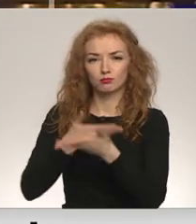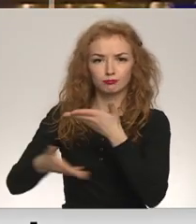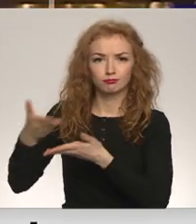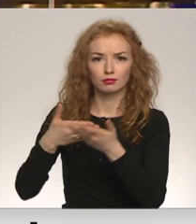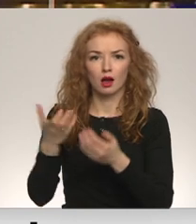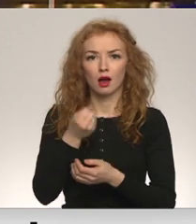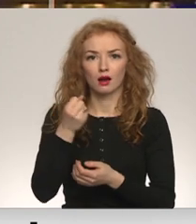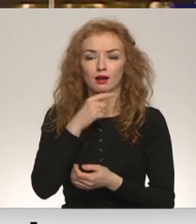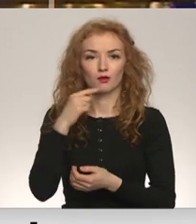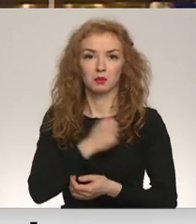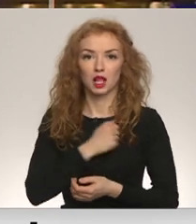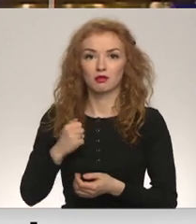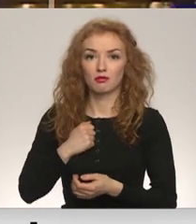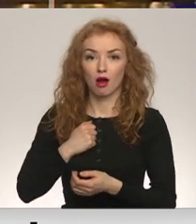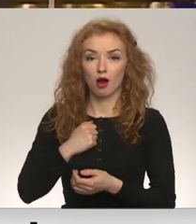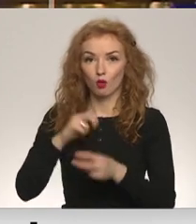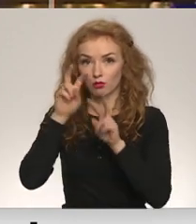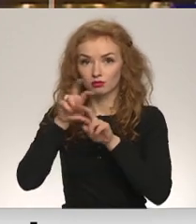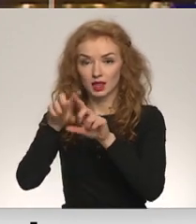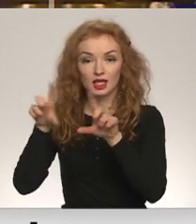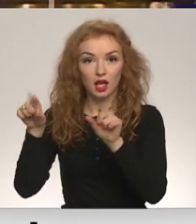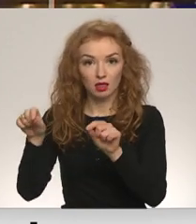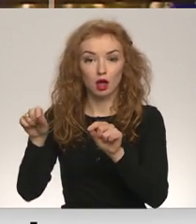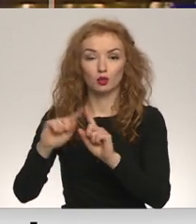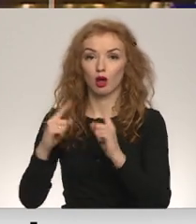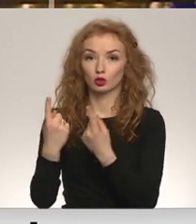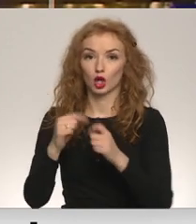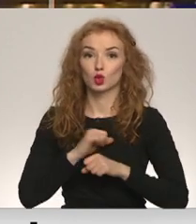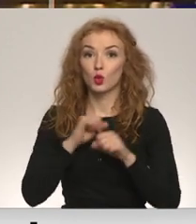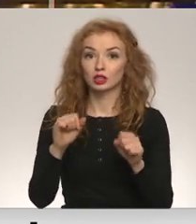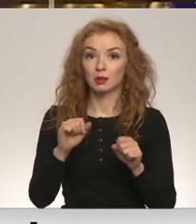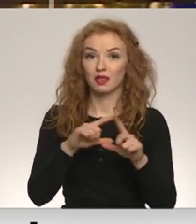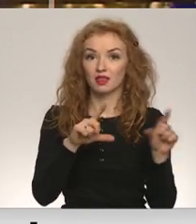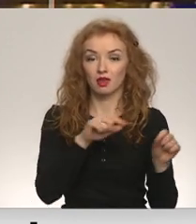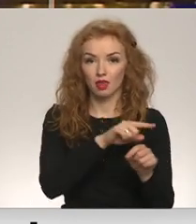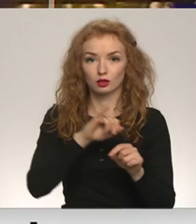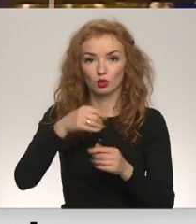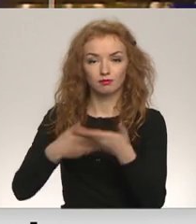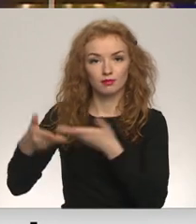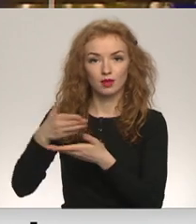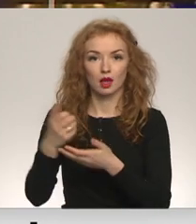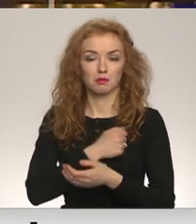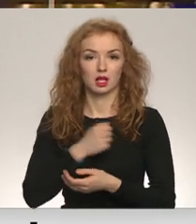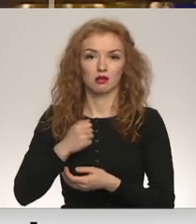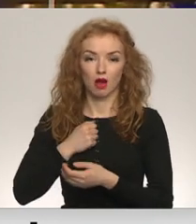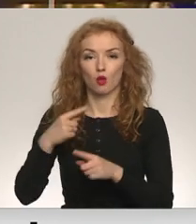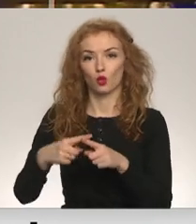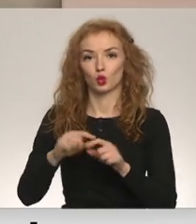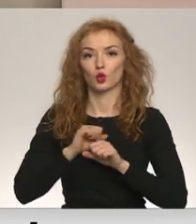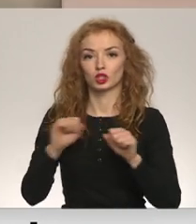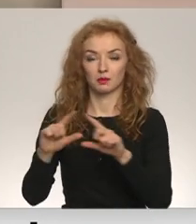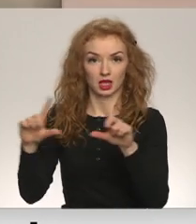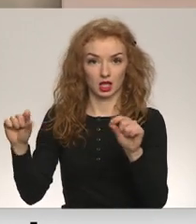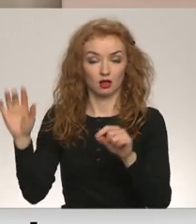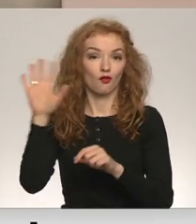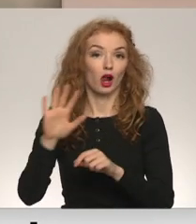militāro izlūkdienestu. Personas pērn aizturēja Valsts drošības dienests sadarbībā ar militārās izlūkošanas un drošības dienestu. Valsts